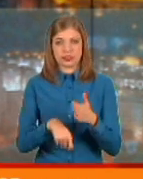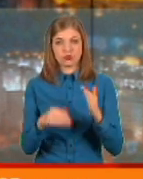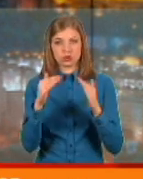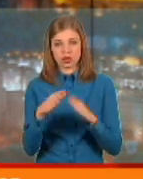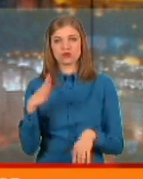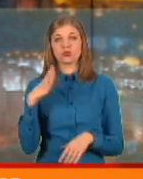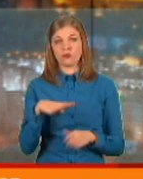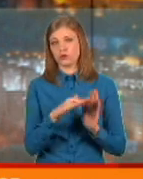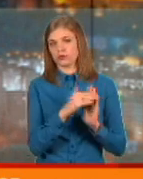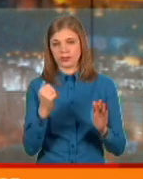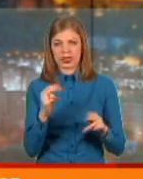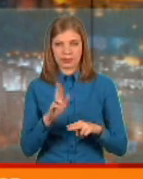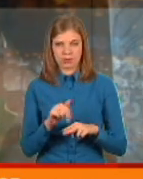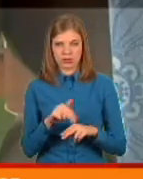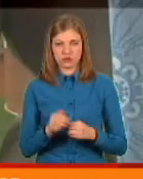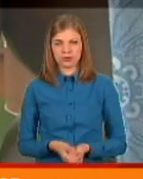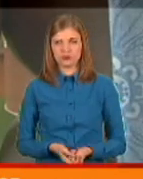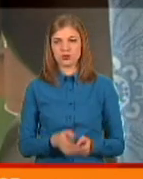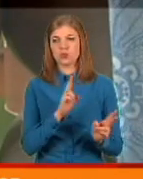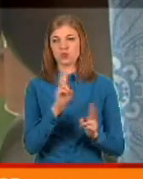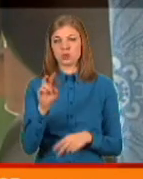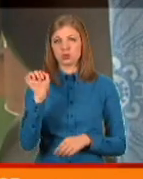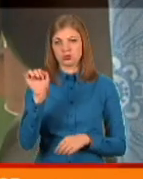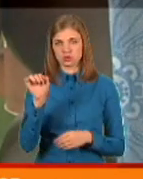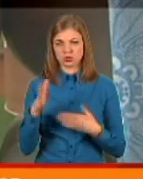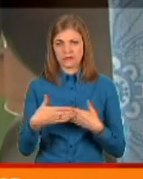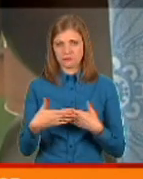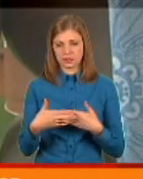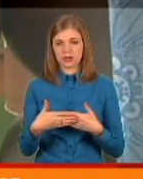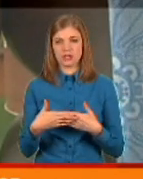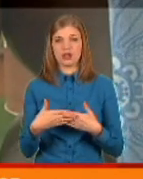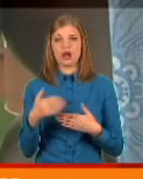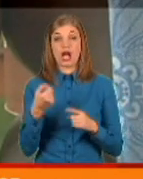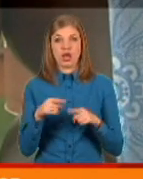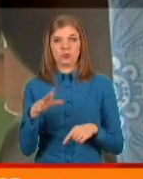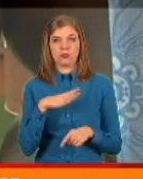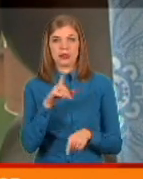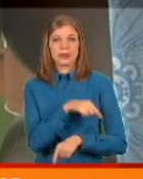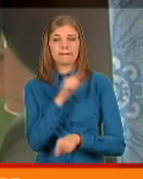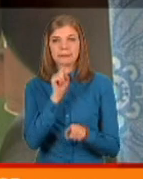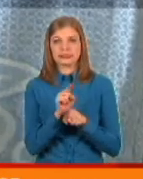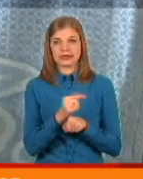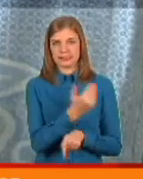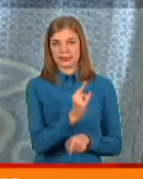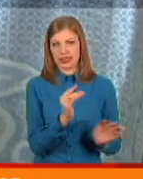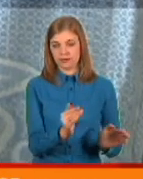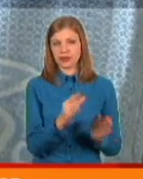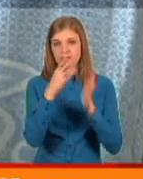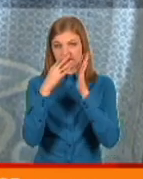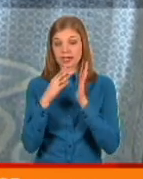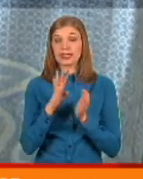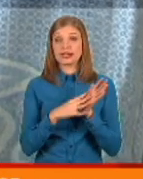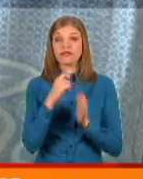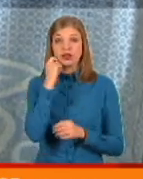хати, довелося викликати поліцію. Хтось постучав у двері, а це була моя сестра Нікіна. 9-річний